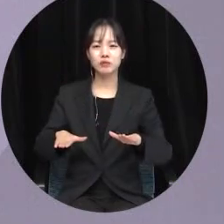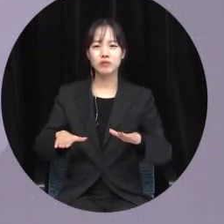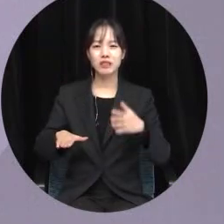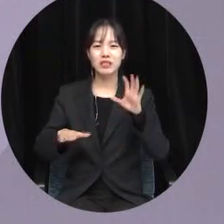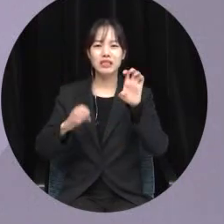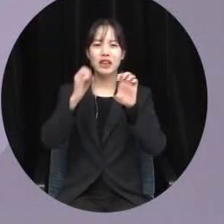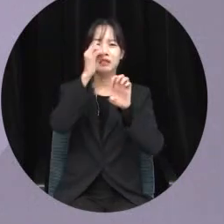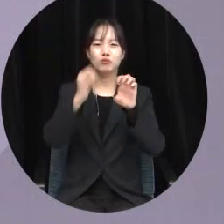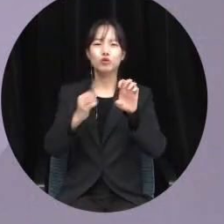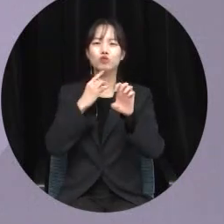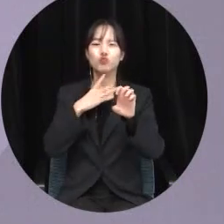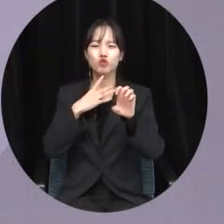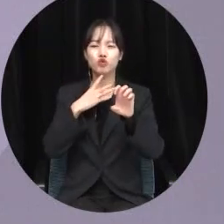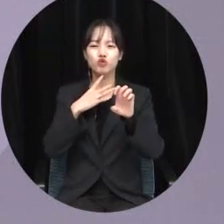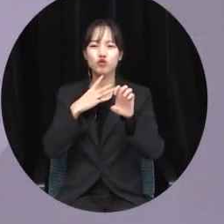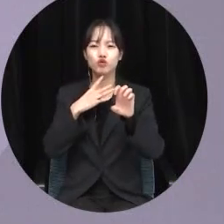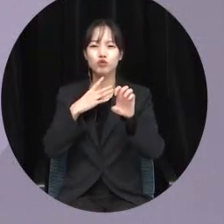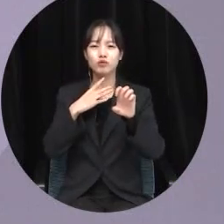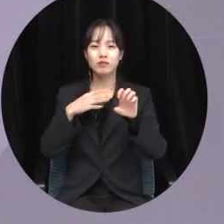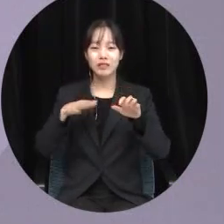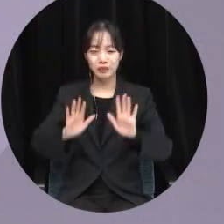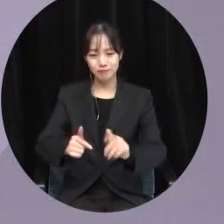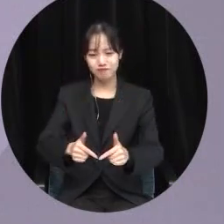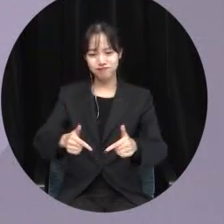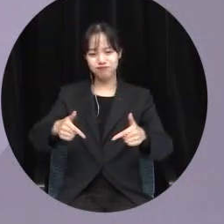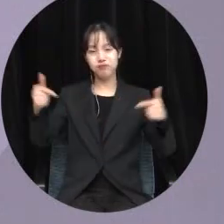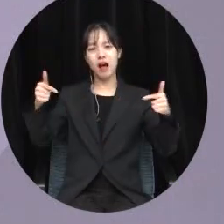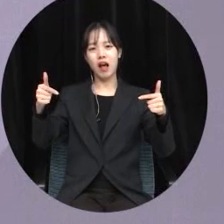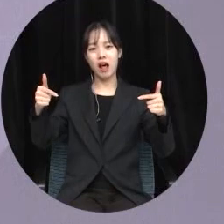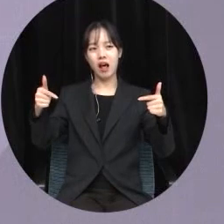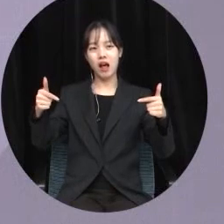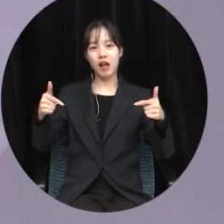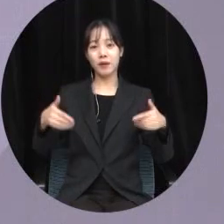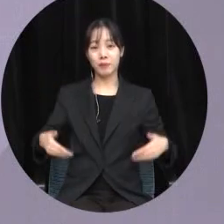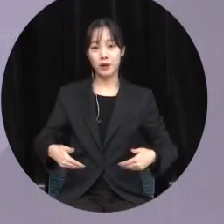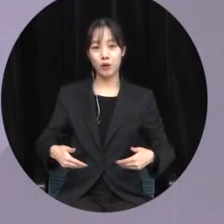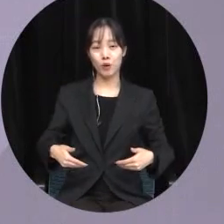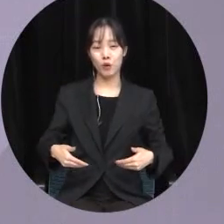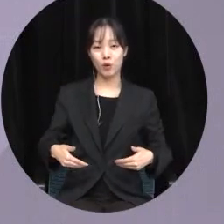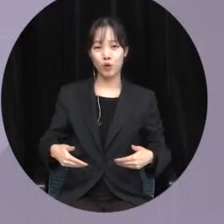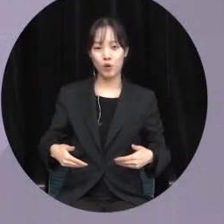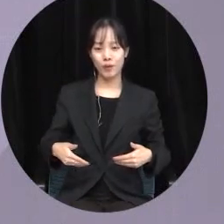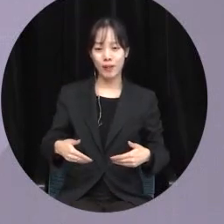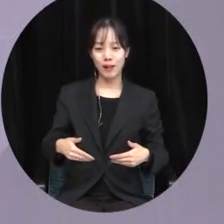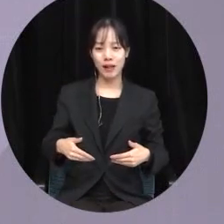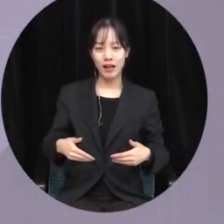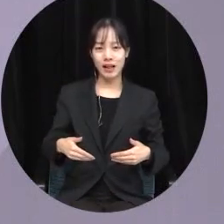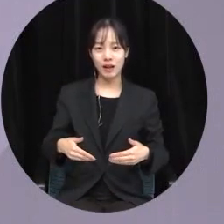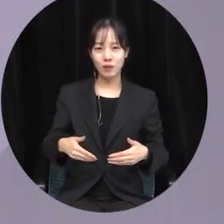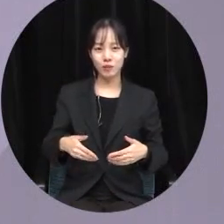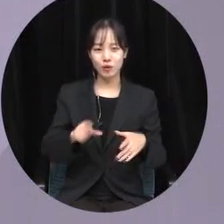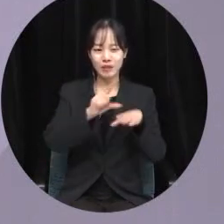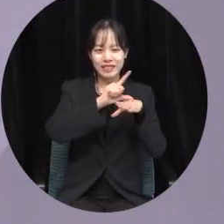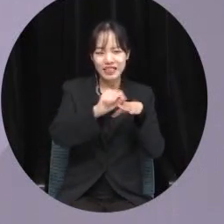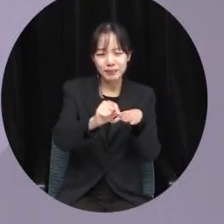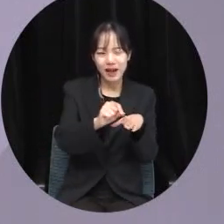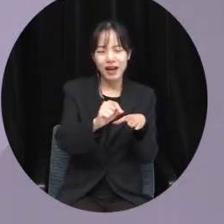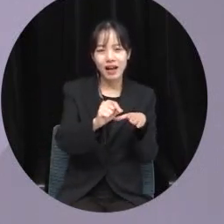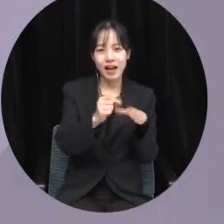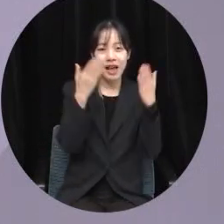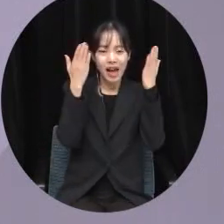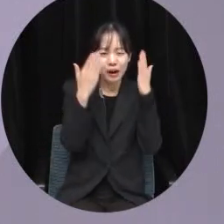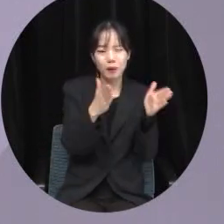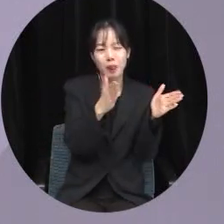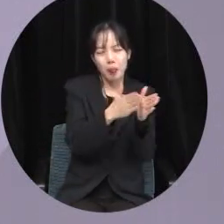않는데 이것을 전 학교로 작은 학교일 경우는 순회교사를 상담교사를 배치함으로 해서 빈